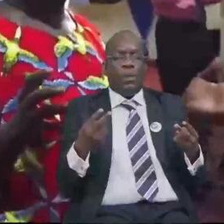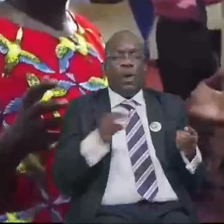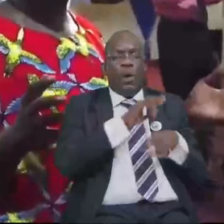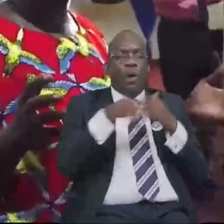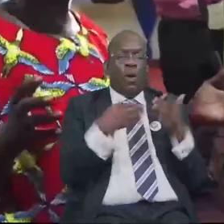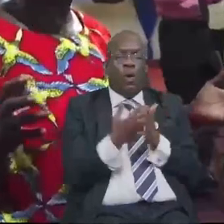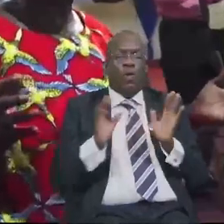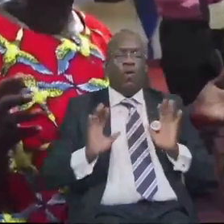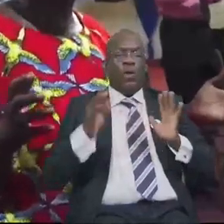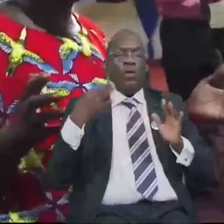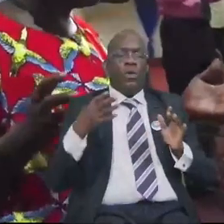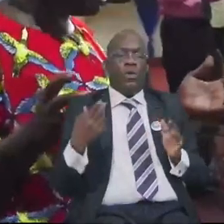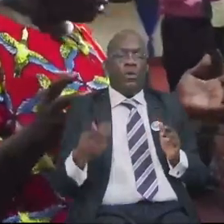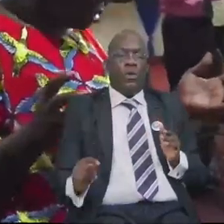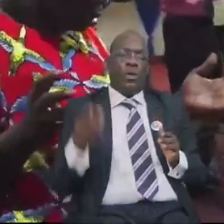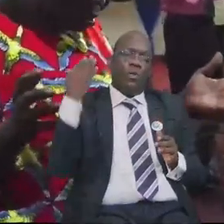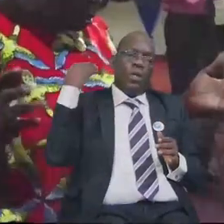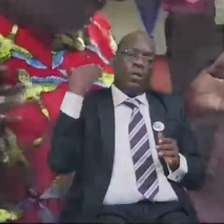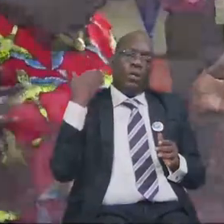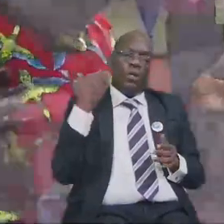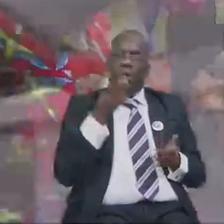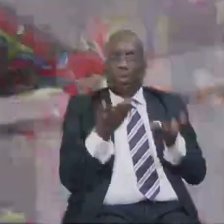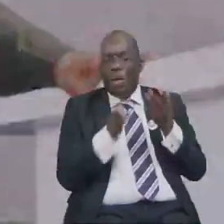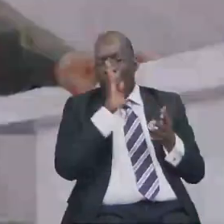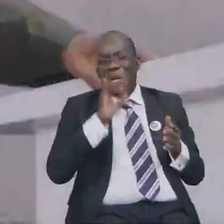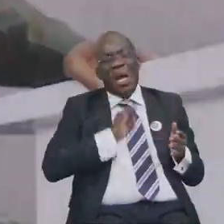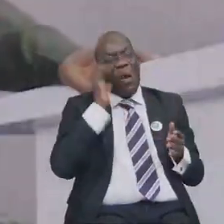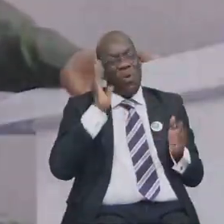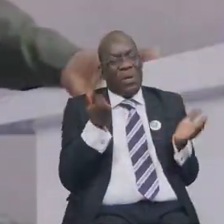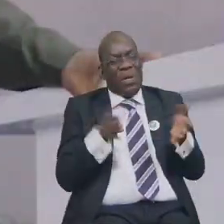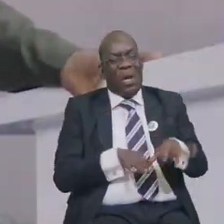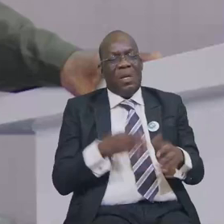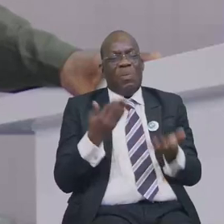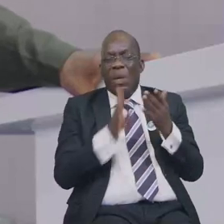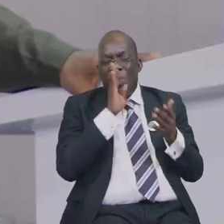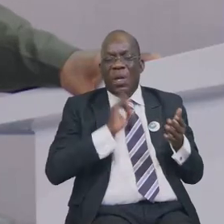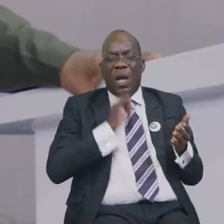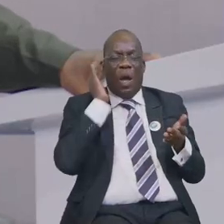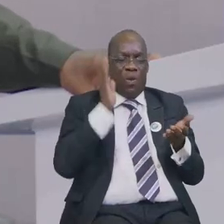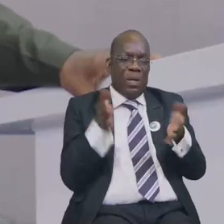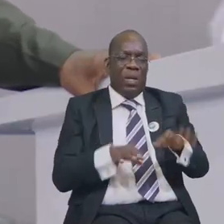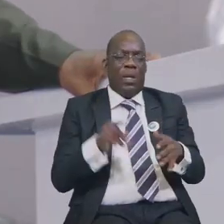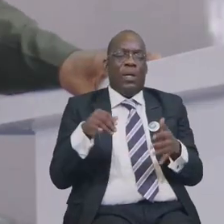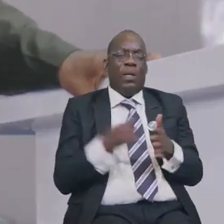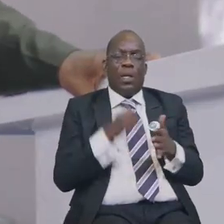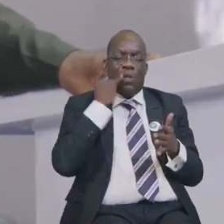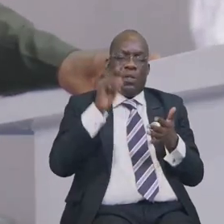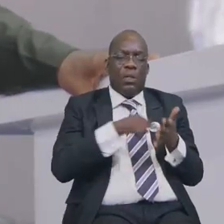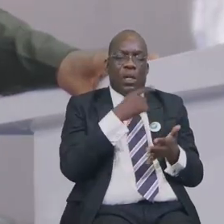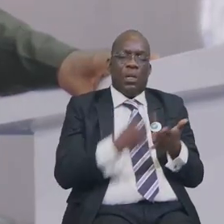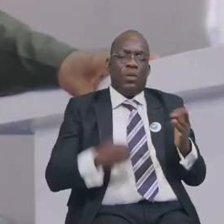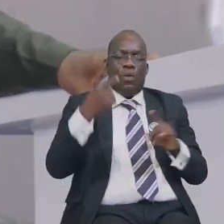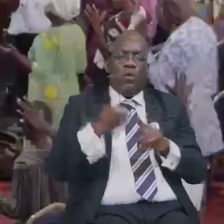Et toutes les craintes du passé, peut-être je vais mourir, peut-être je vais mourir, c'est annulé de ta vie au nom